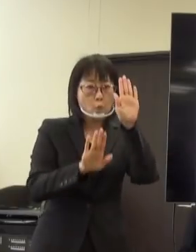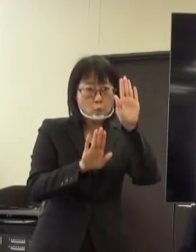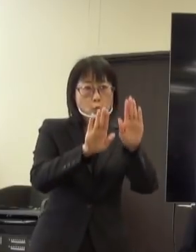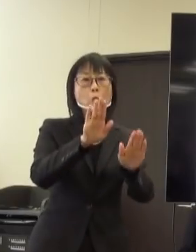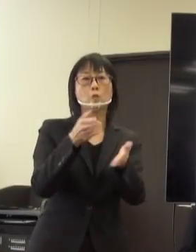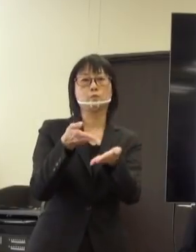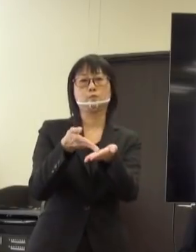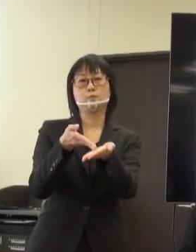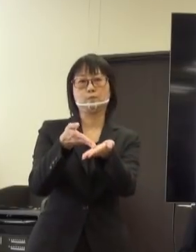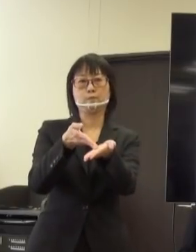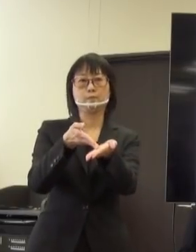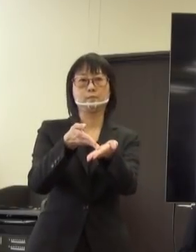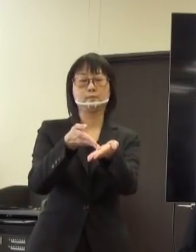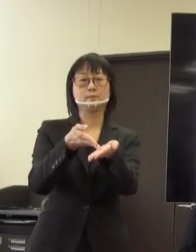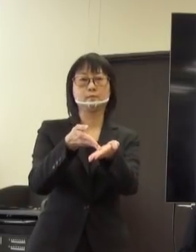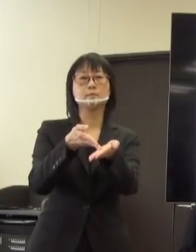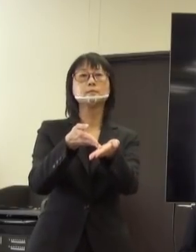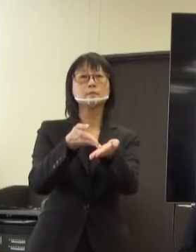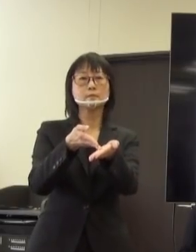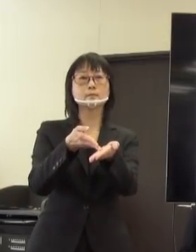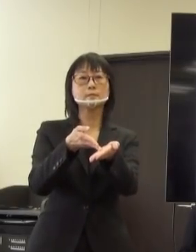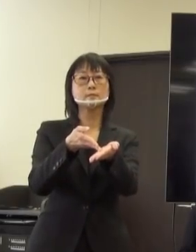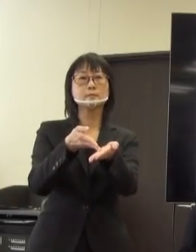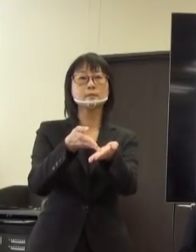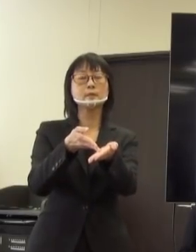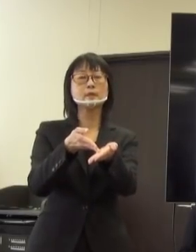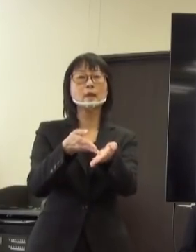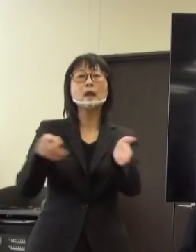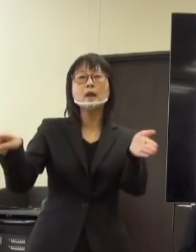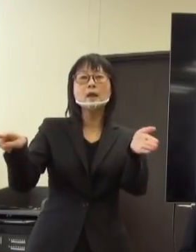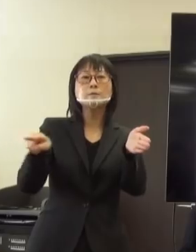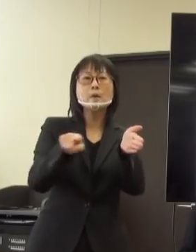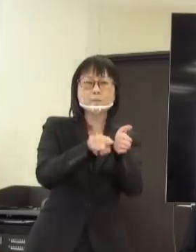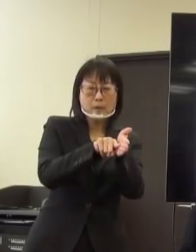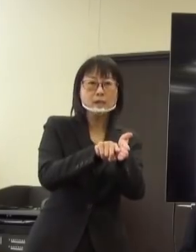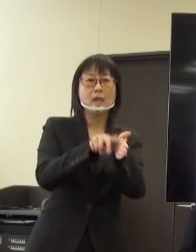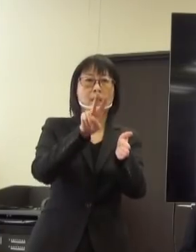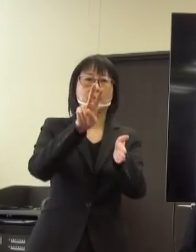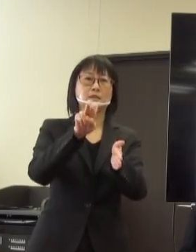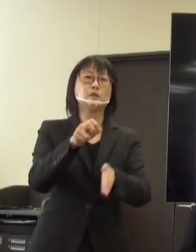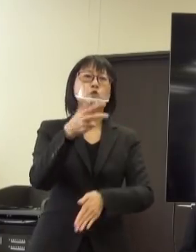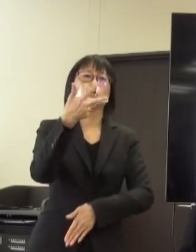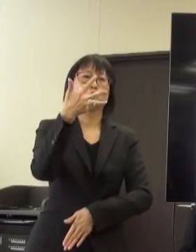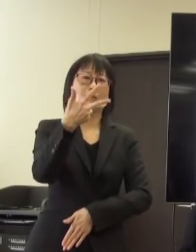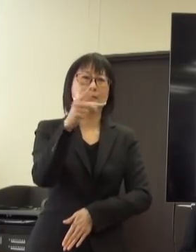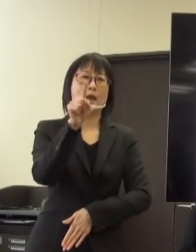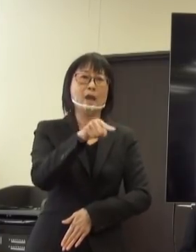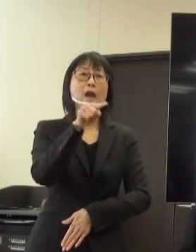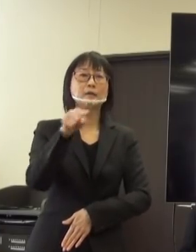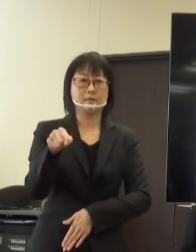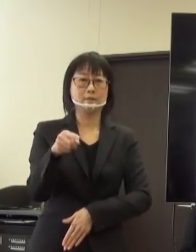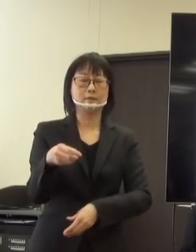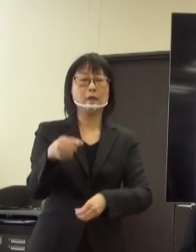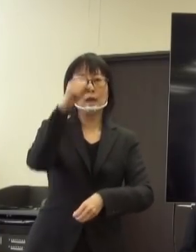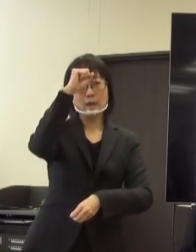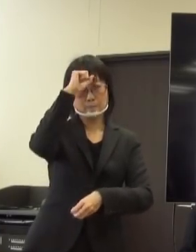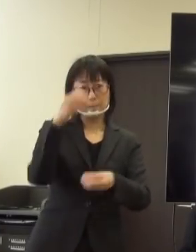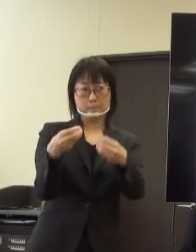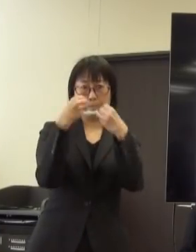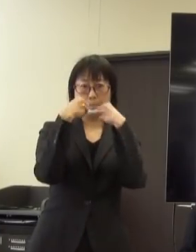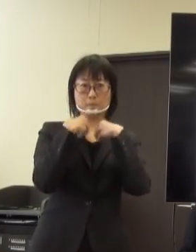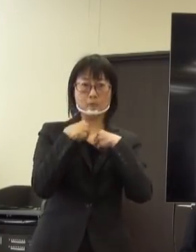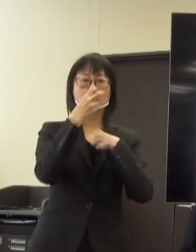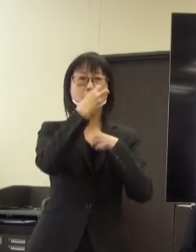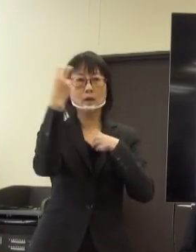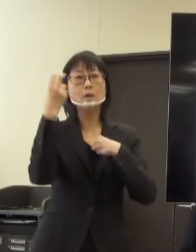。これまでに合計27名の陽性が確認をされました。内